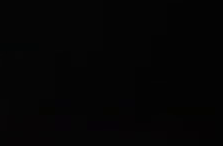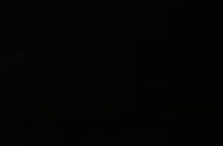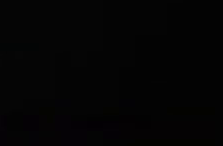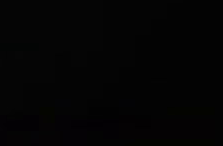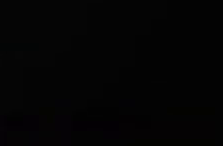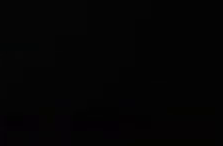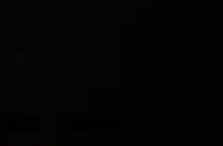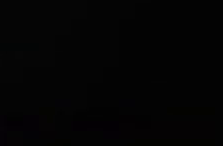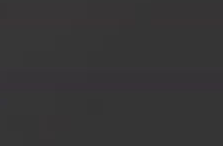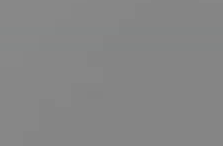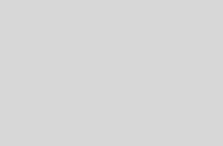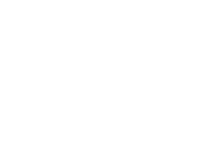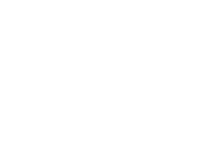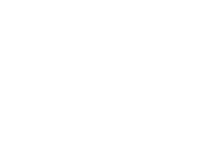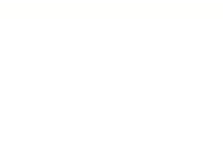khozim